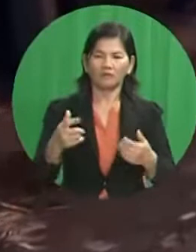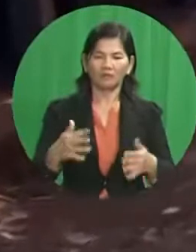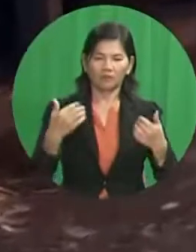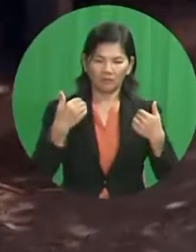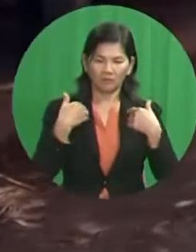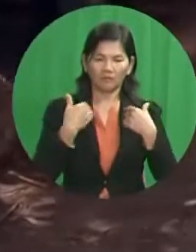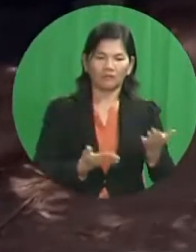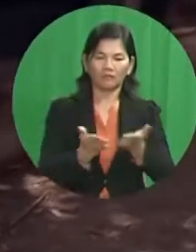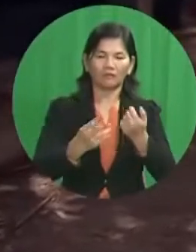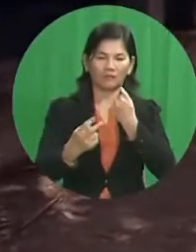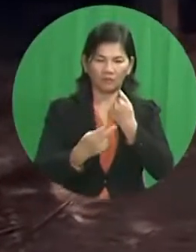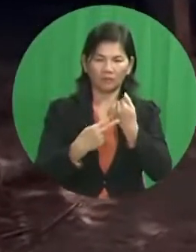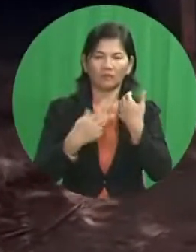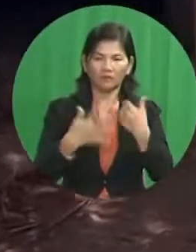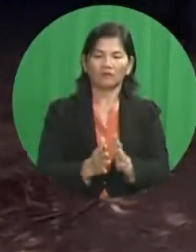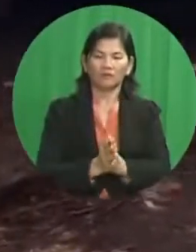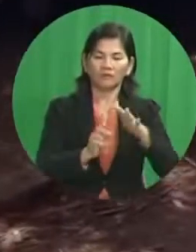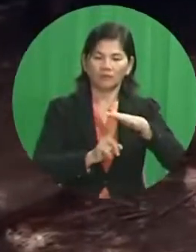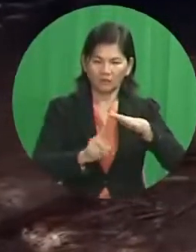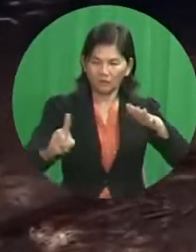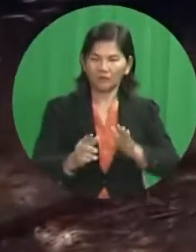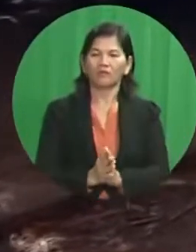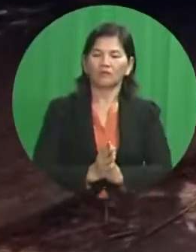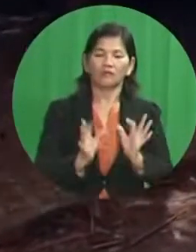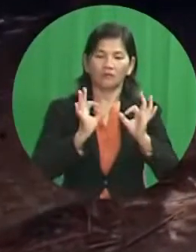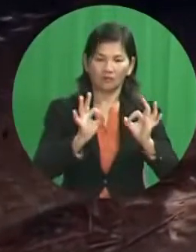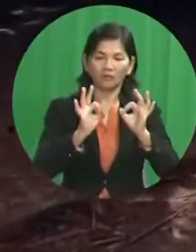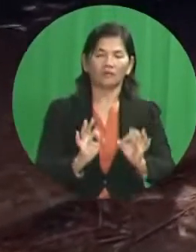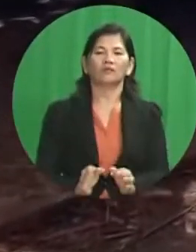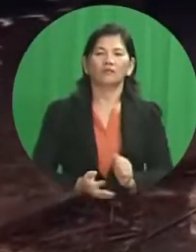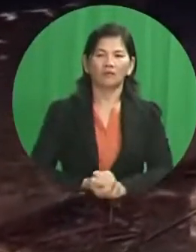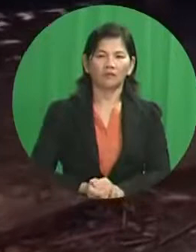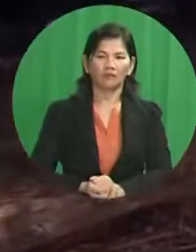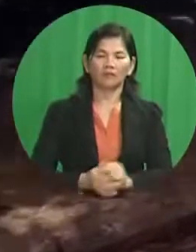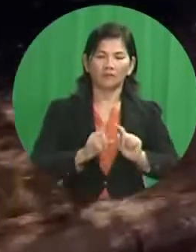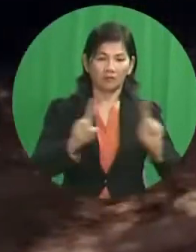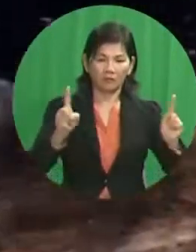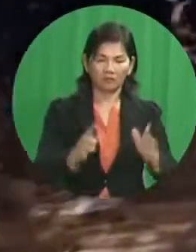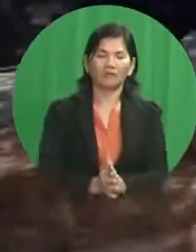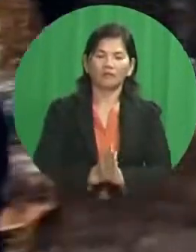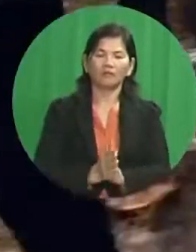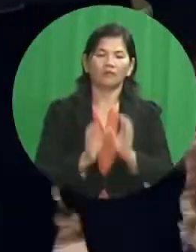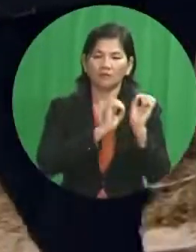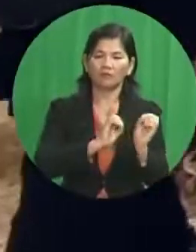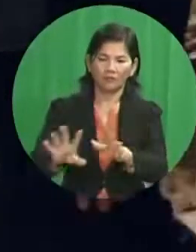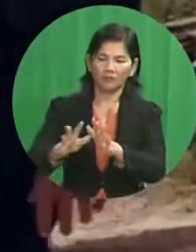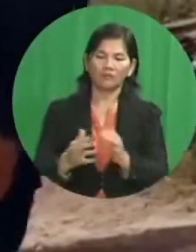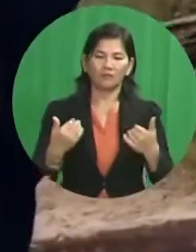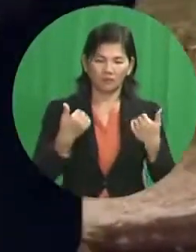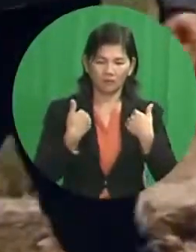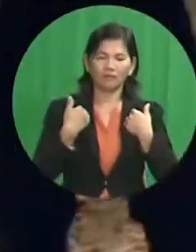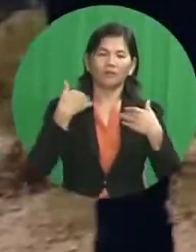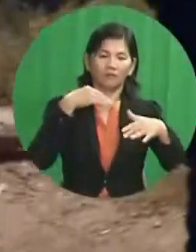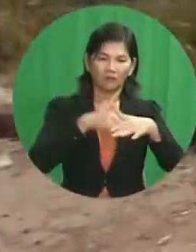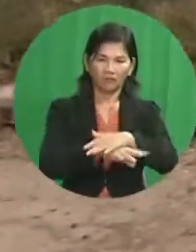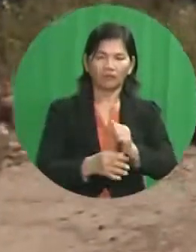ទួលសេវាសង្គ្រោះបន្ទាន់នេះបានជម្លៀសចេញឬយល់ព្រមចាកចេញពីទីនោះឡើយបន្ទាប់ពីបានបោះបង់ការប៉ុនប៉ងការវិលលុកខ្លួ